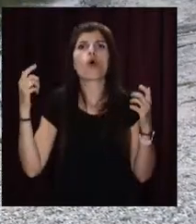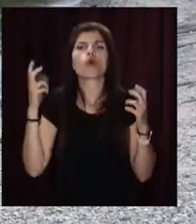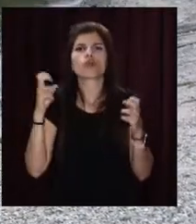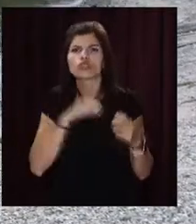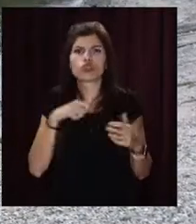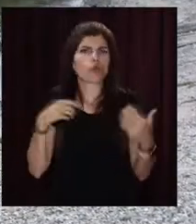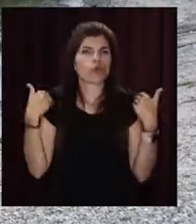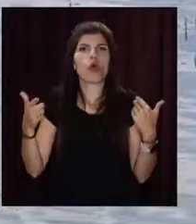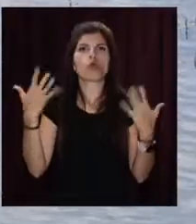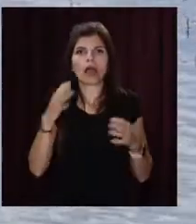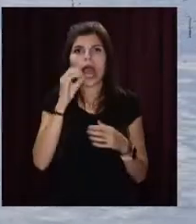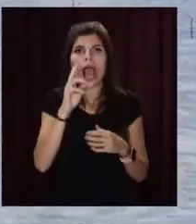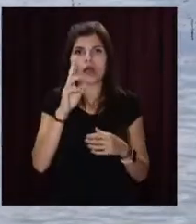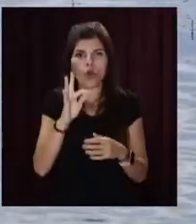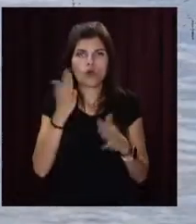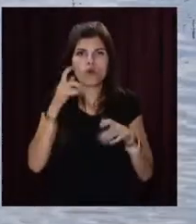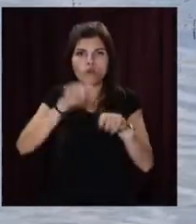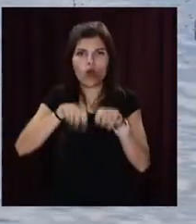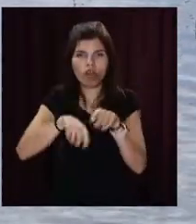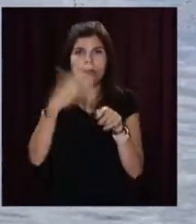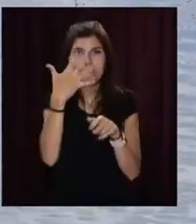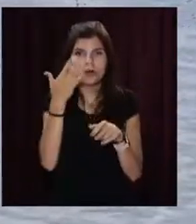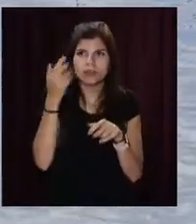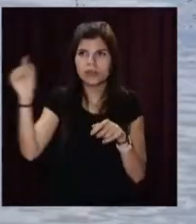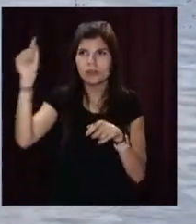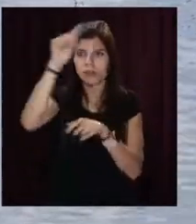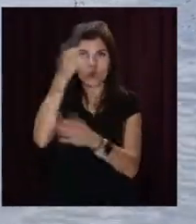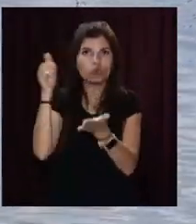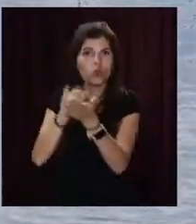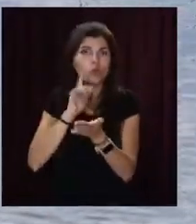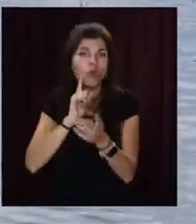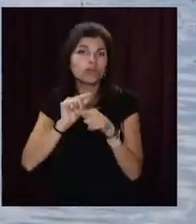5 постів екомоніторингу. Мирій Требушенко, Роман Івашинов, Open News, телеканал «Відкритий».